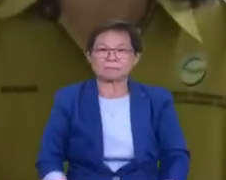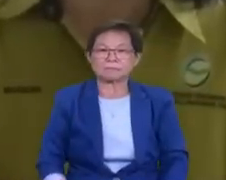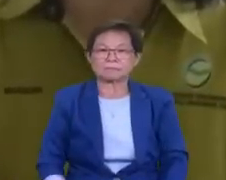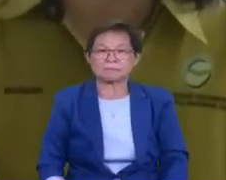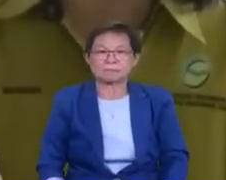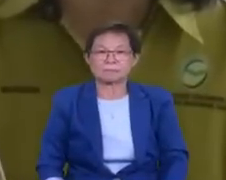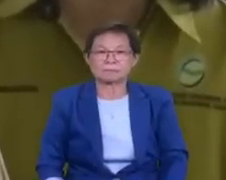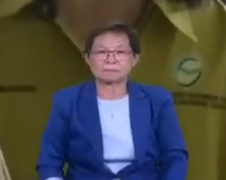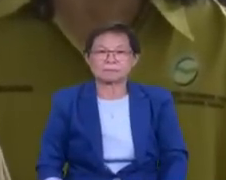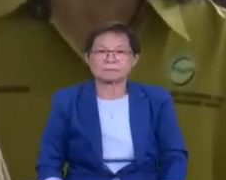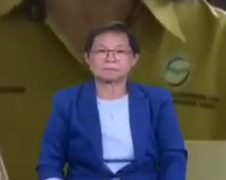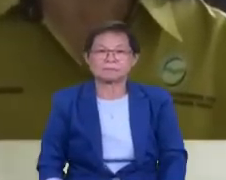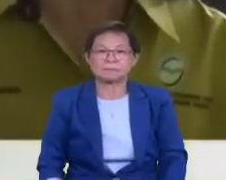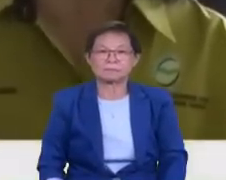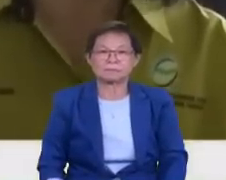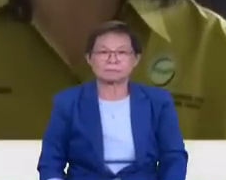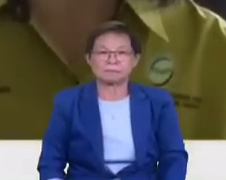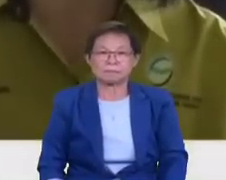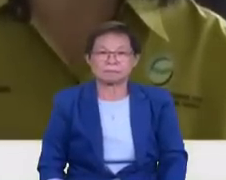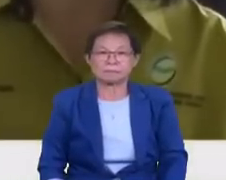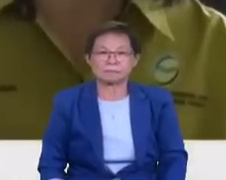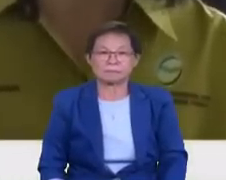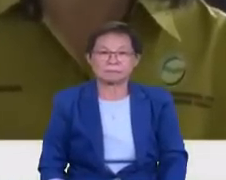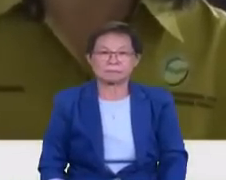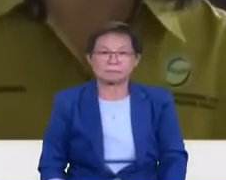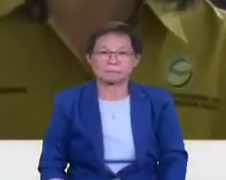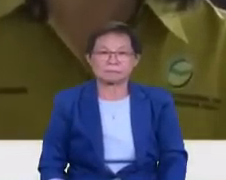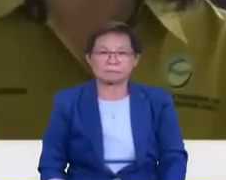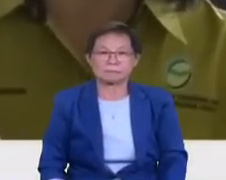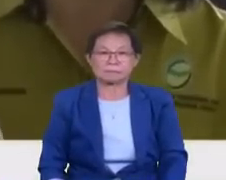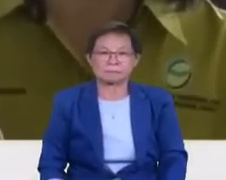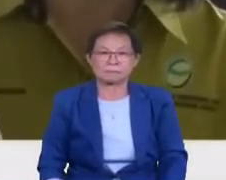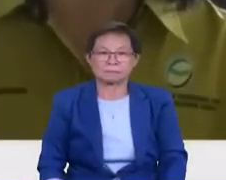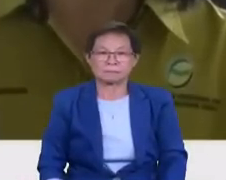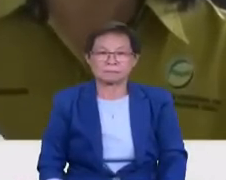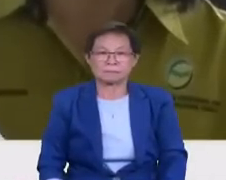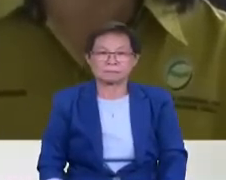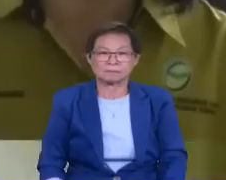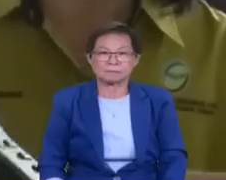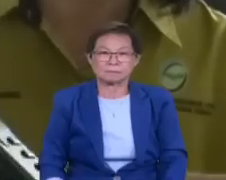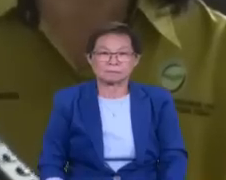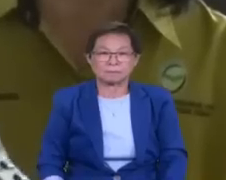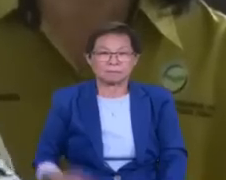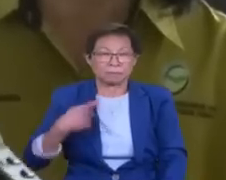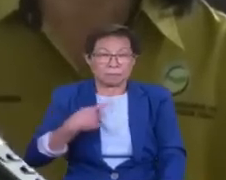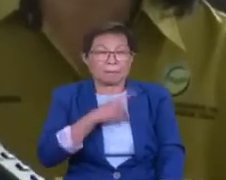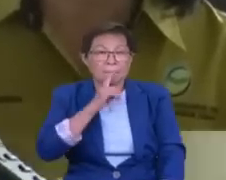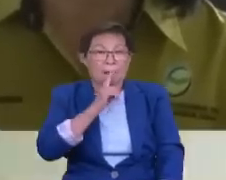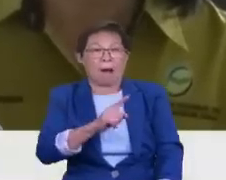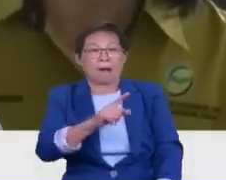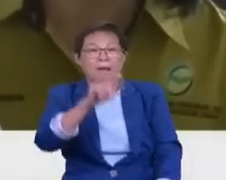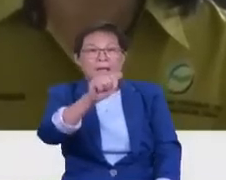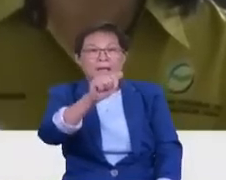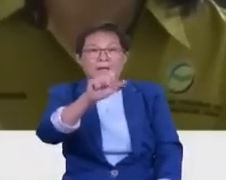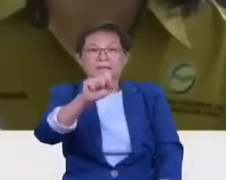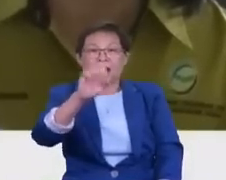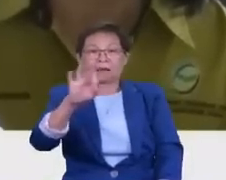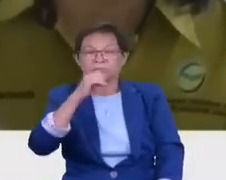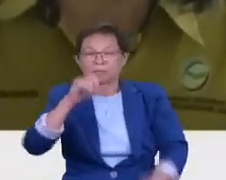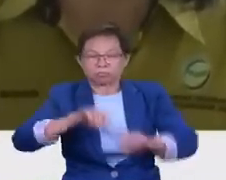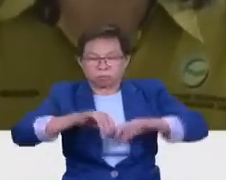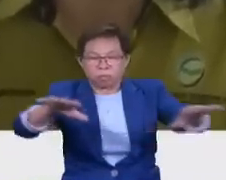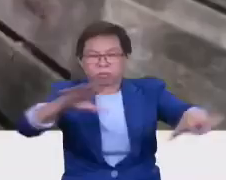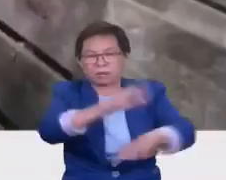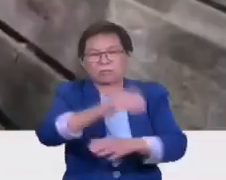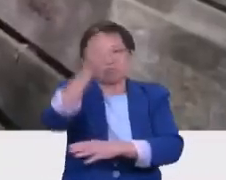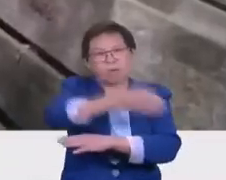ini apa yang kita boleh buat ialah m pasastikan asf ini tidak berkembang dan dihapuskan